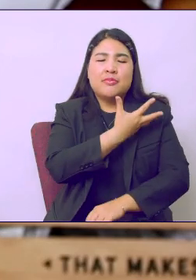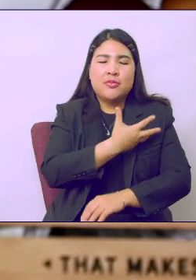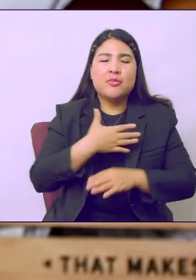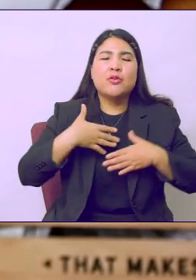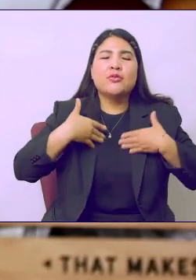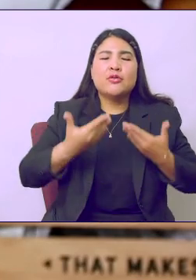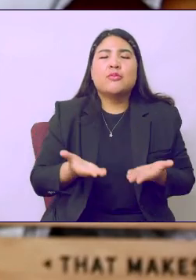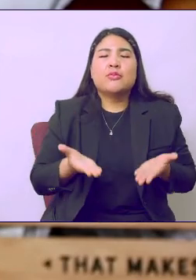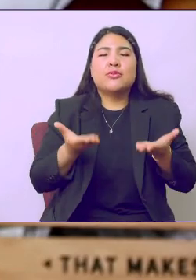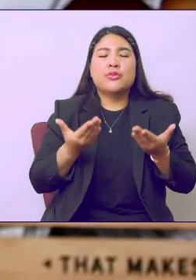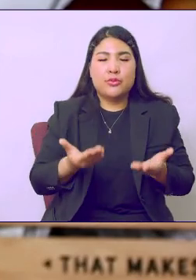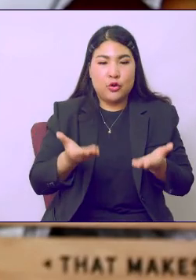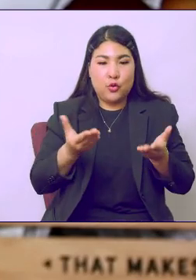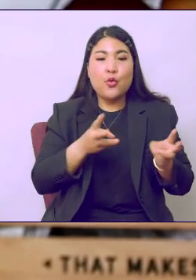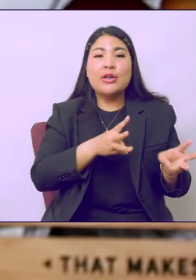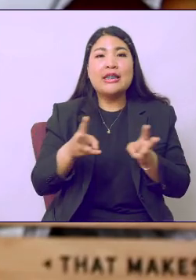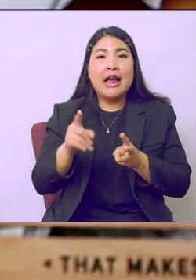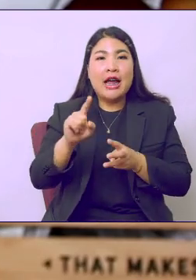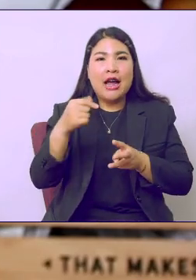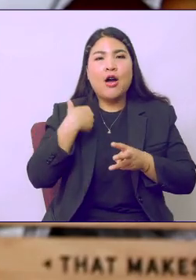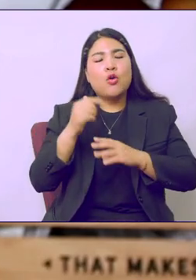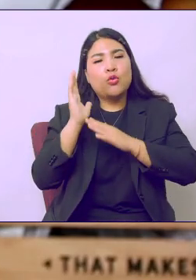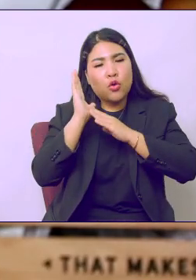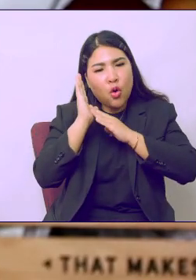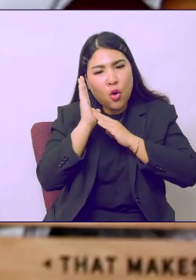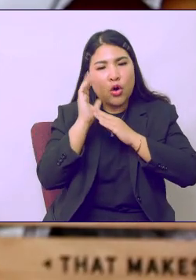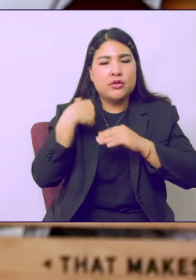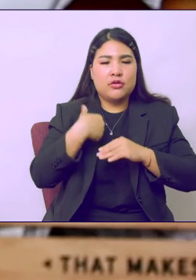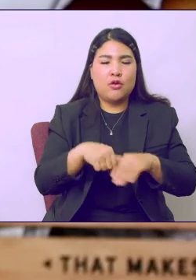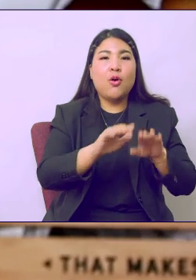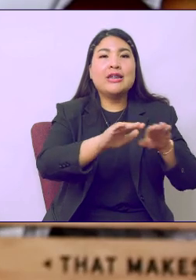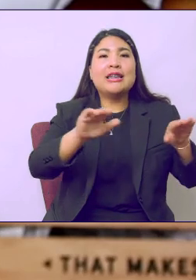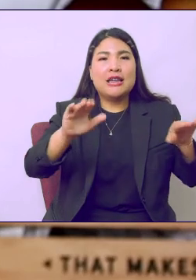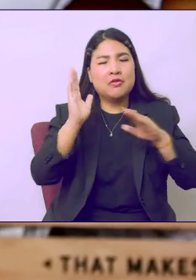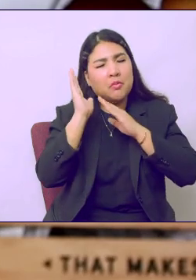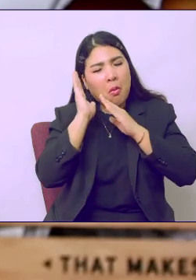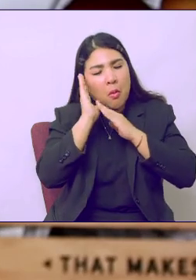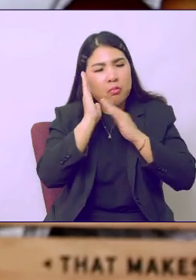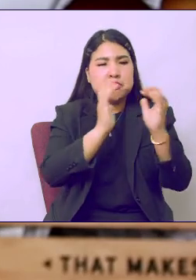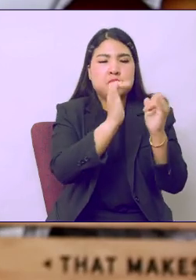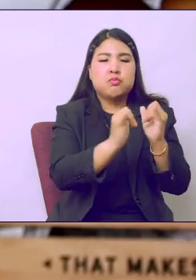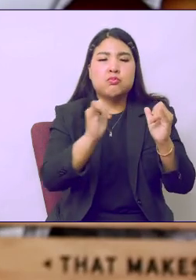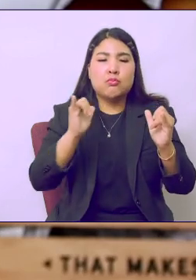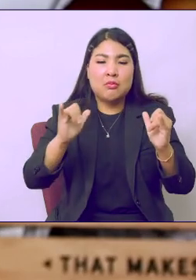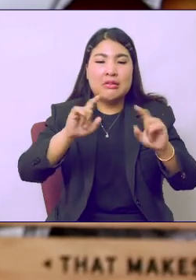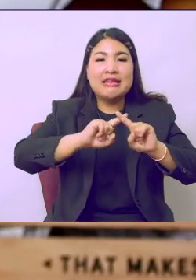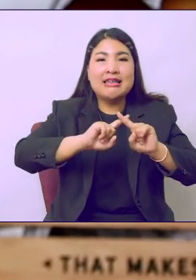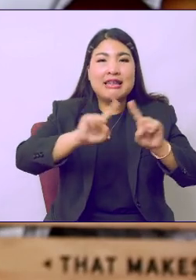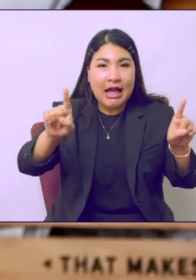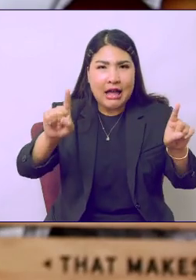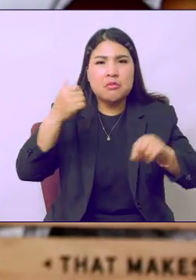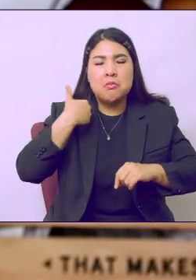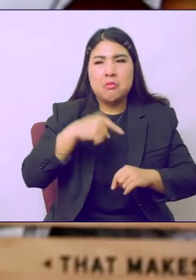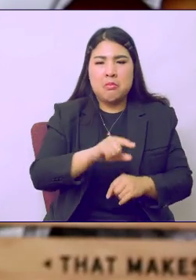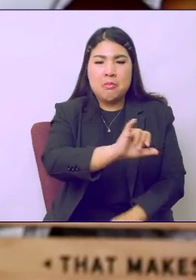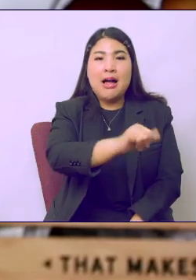นะครับก็ใช้การนอนนี่แหละนะครับแต่ว่าการนอนของเด็กๆแต่ละคนก็จะไม่เหมือนกันนะครับบางคนมีปัญหาทางโครงสร้างเนี่ย